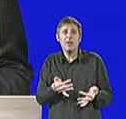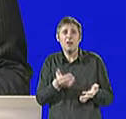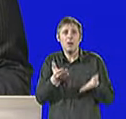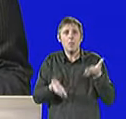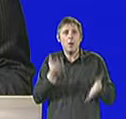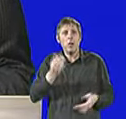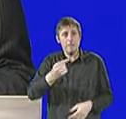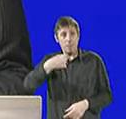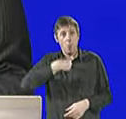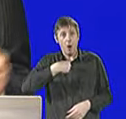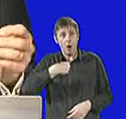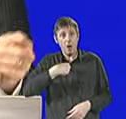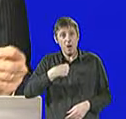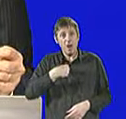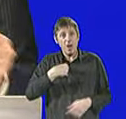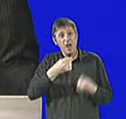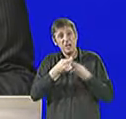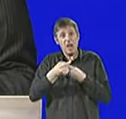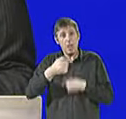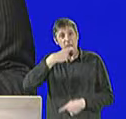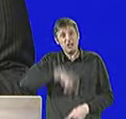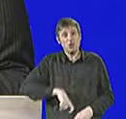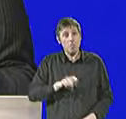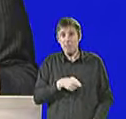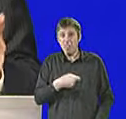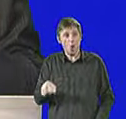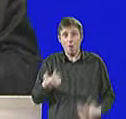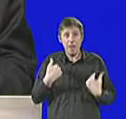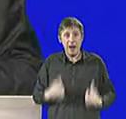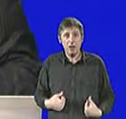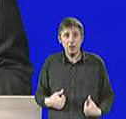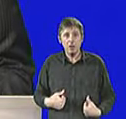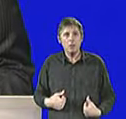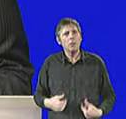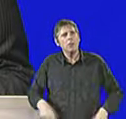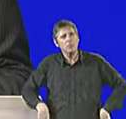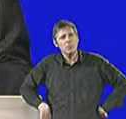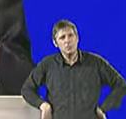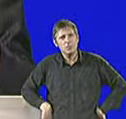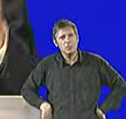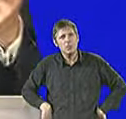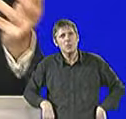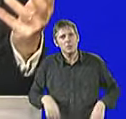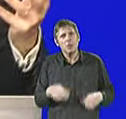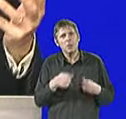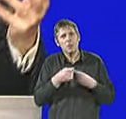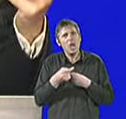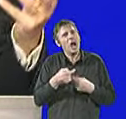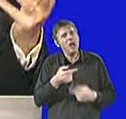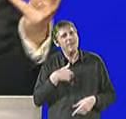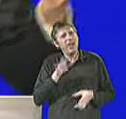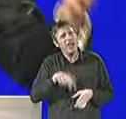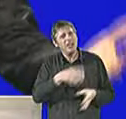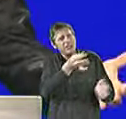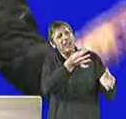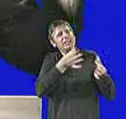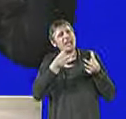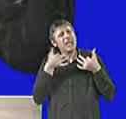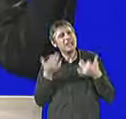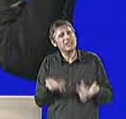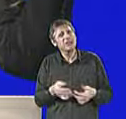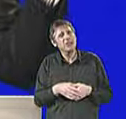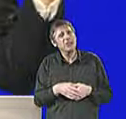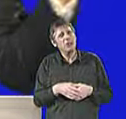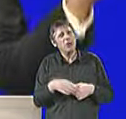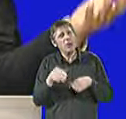moi comme un être anormal, je dois le prendre certainement comme une grande délicatesse qui tire tout le